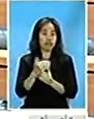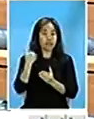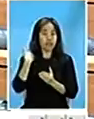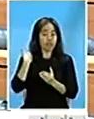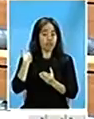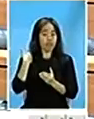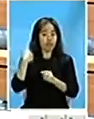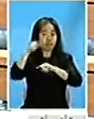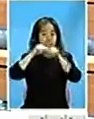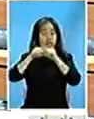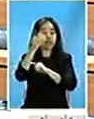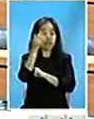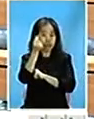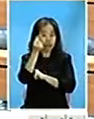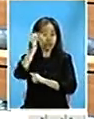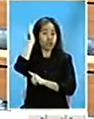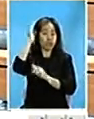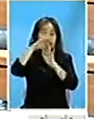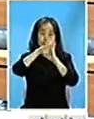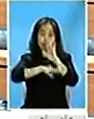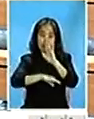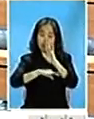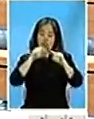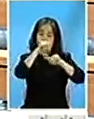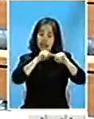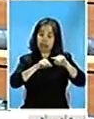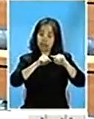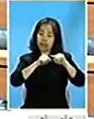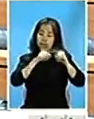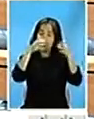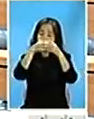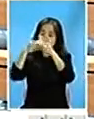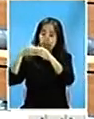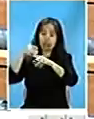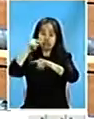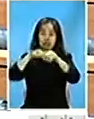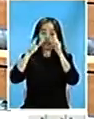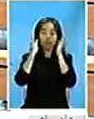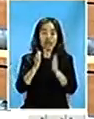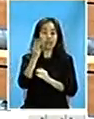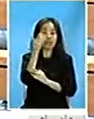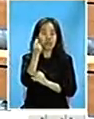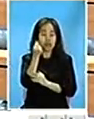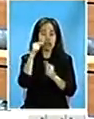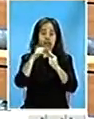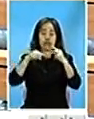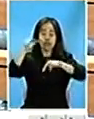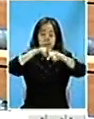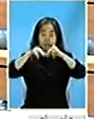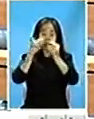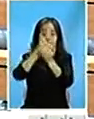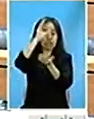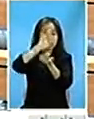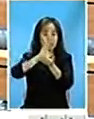วนร้อยละของผู้แปรยติที่เราเรียงลำดับไว้ในเอกสารที่เป็นรายงานของกรรมธิการพิจารณางบประมาณรายจ่ายประจำปี